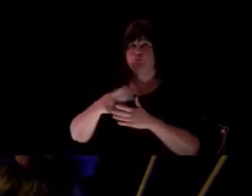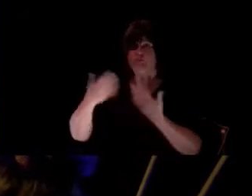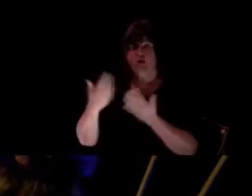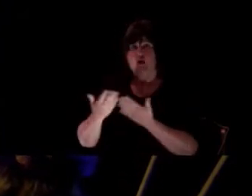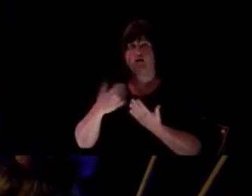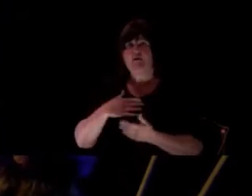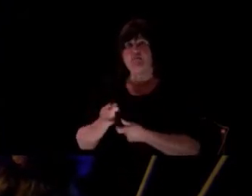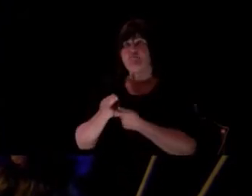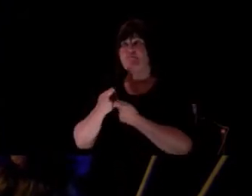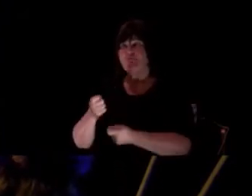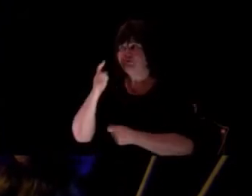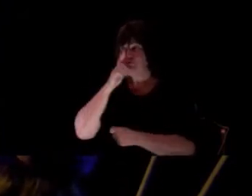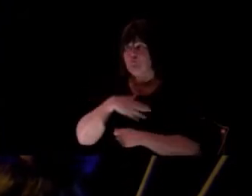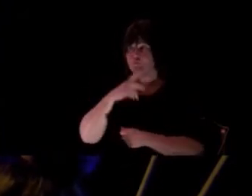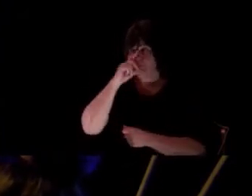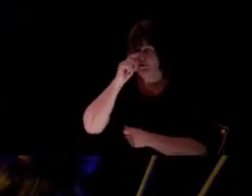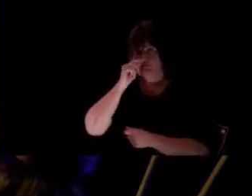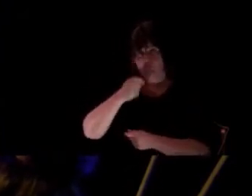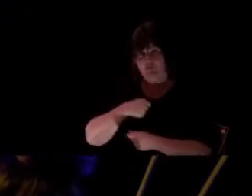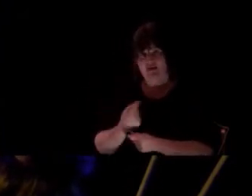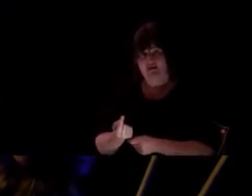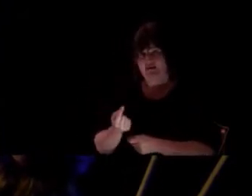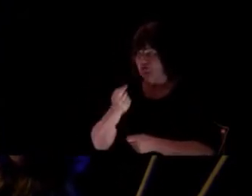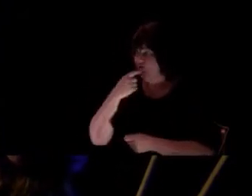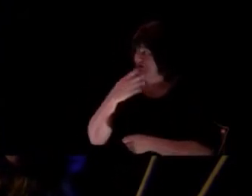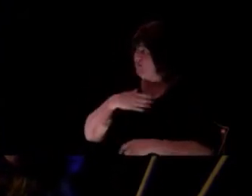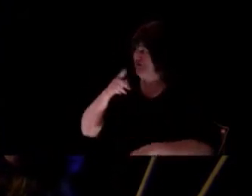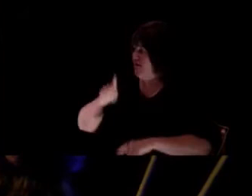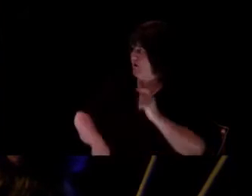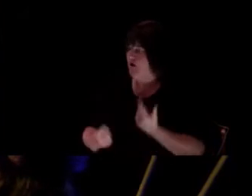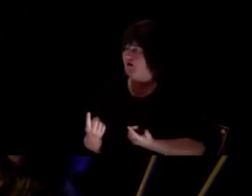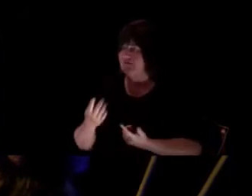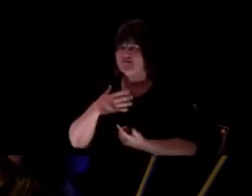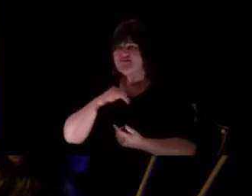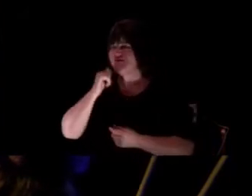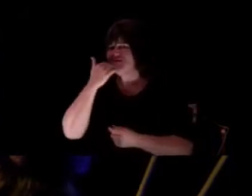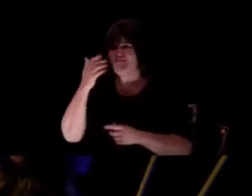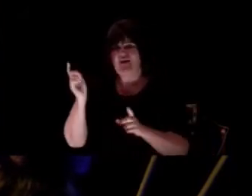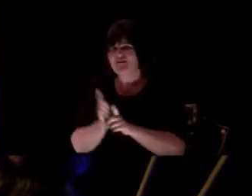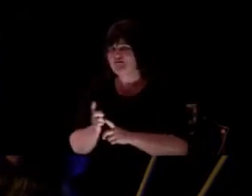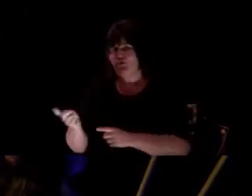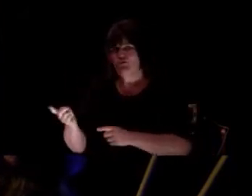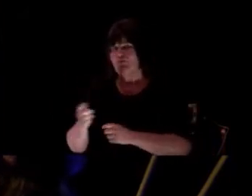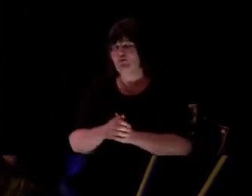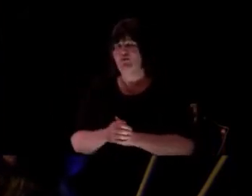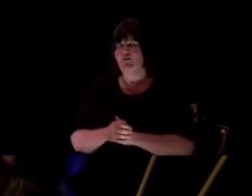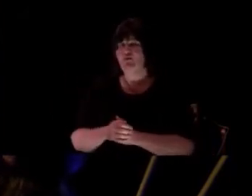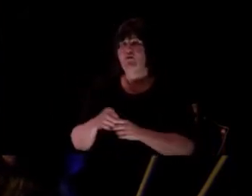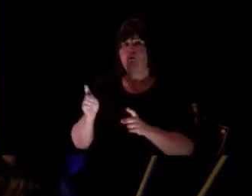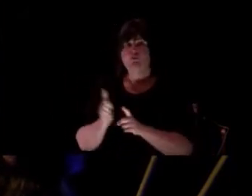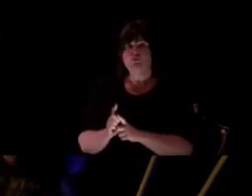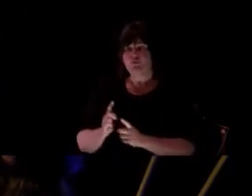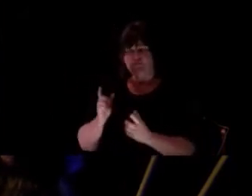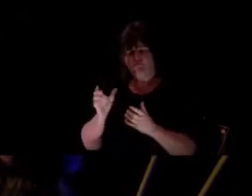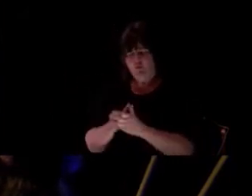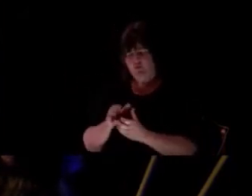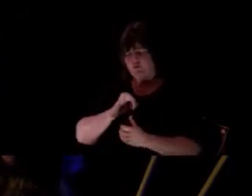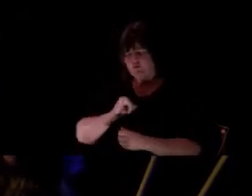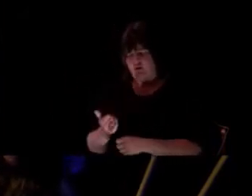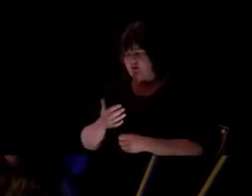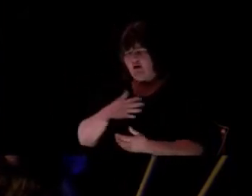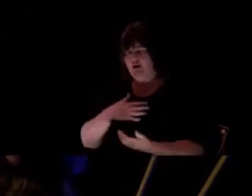min har måttet passe på meg, og sagt at det her gærent, og liksom sånn skal det ikke være. Og sagt at sånne møter skal ikke du ha, for at du